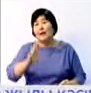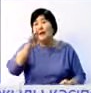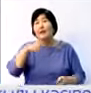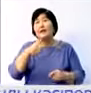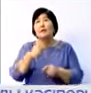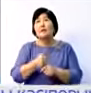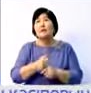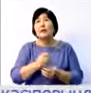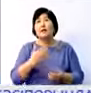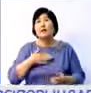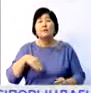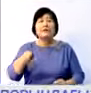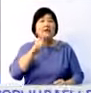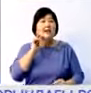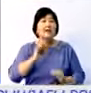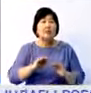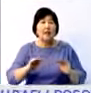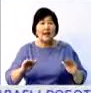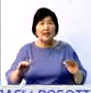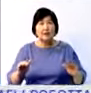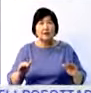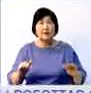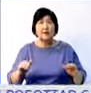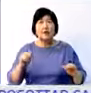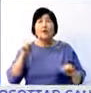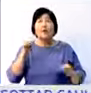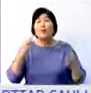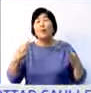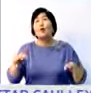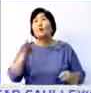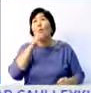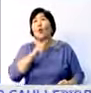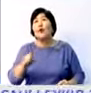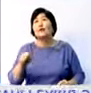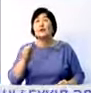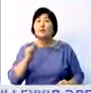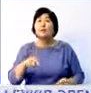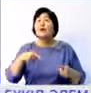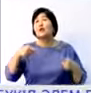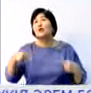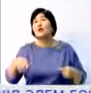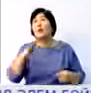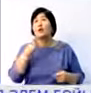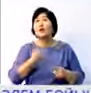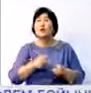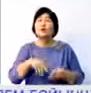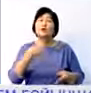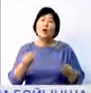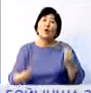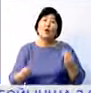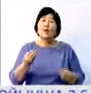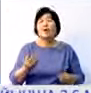жерде біздің жас балаларымыз осылай бос уақыттарында, оқудан тыс уақыттарында осындай ойнап,